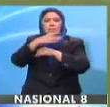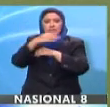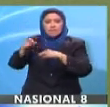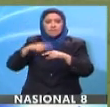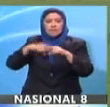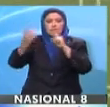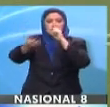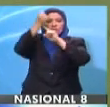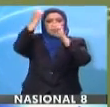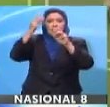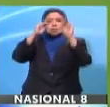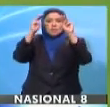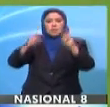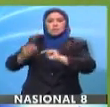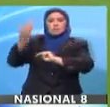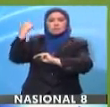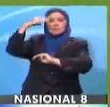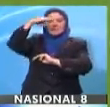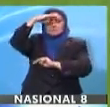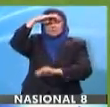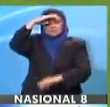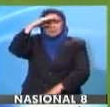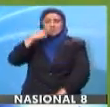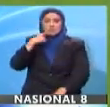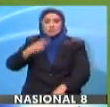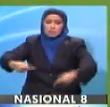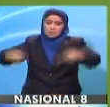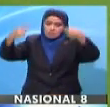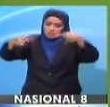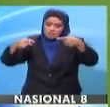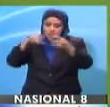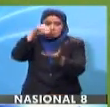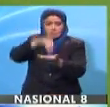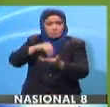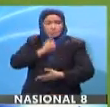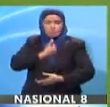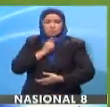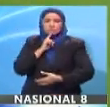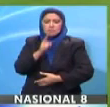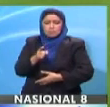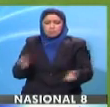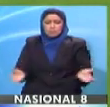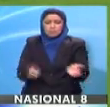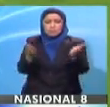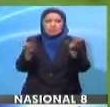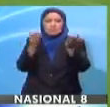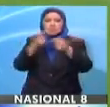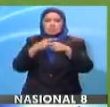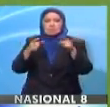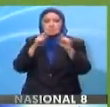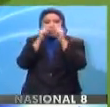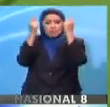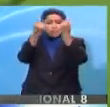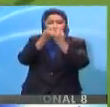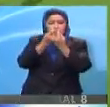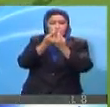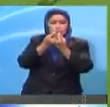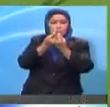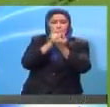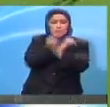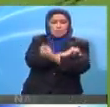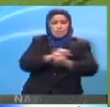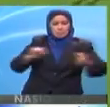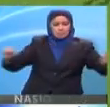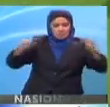Johor Dar takzim Kangan di laman sendiri pastinya menyuntik semangat anak-anak Didik Mario Gomez t mempersiapkan pasukan sebelum ke Kuantan Sabtu